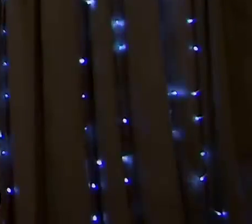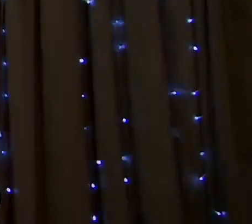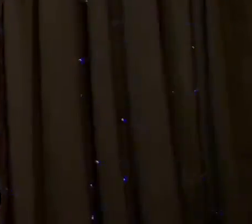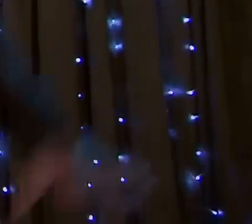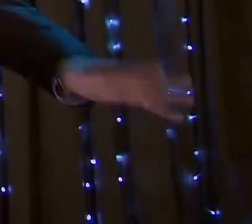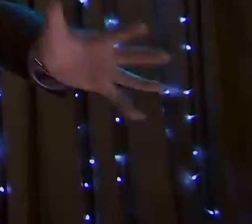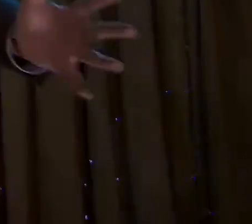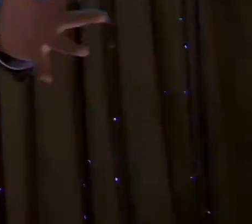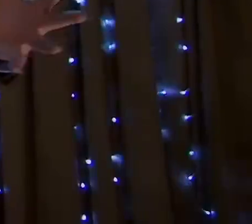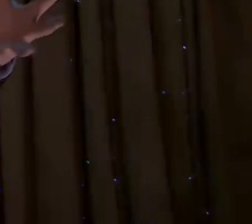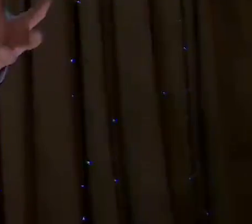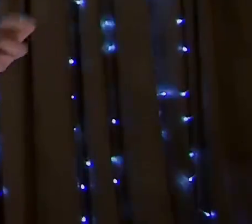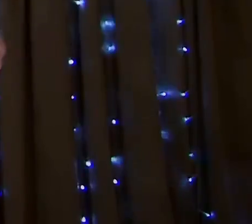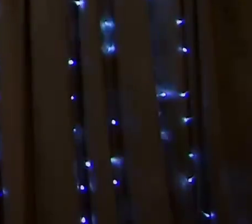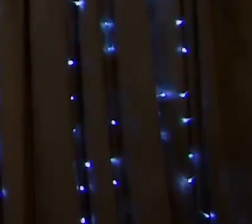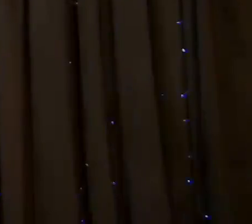söylüyor.